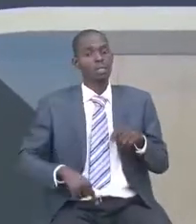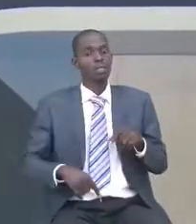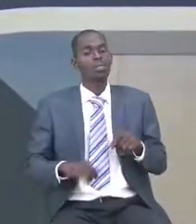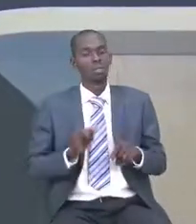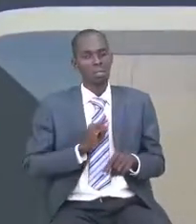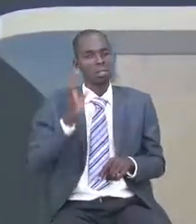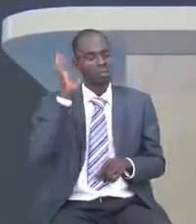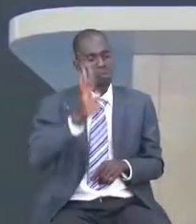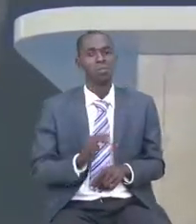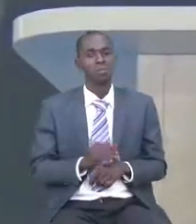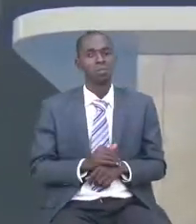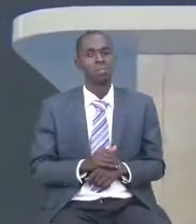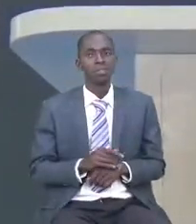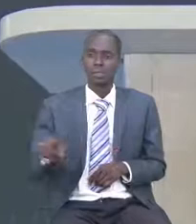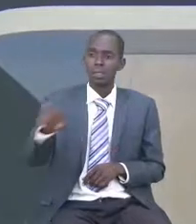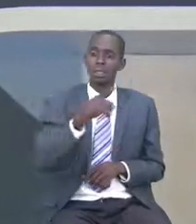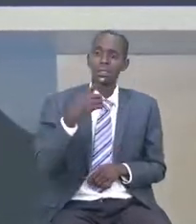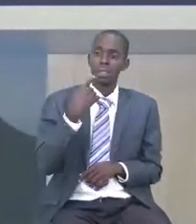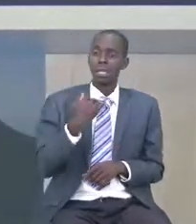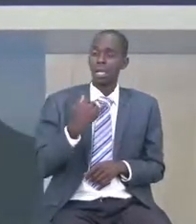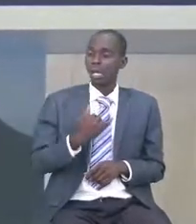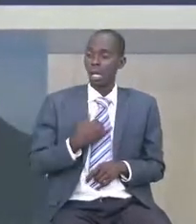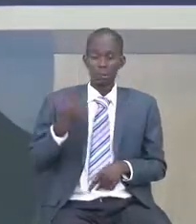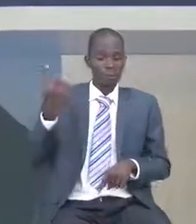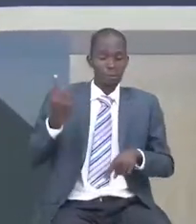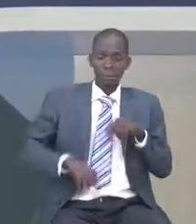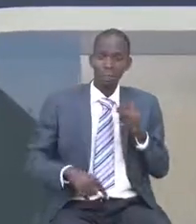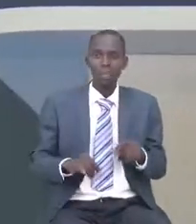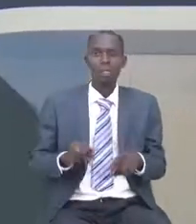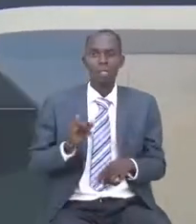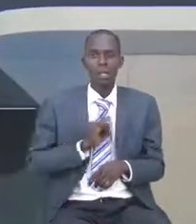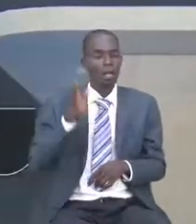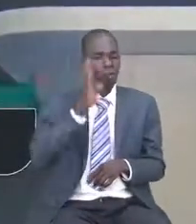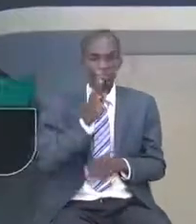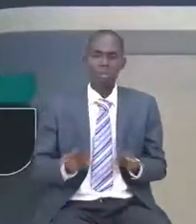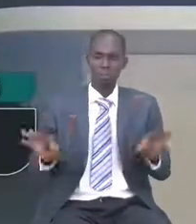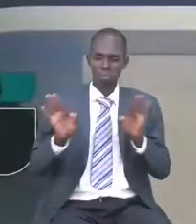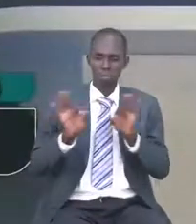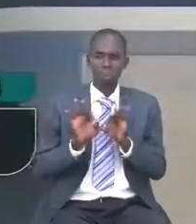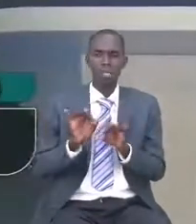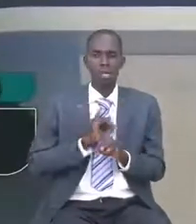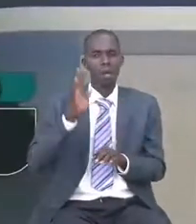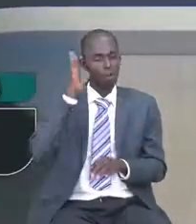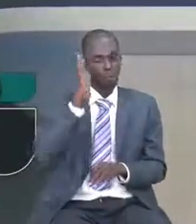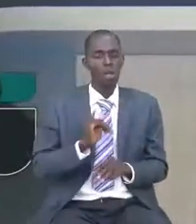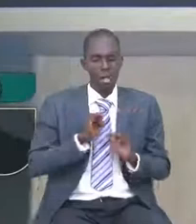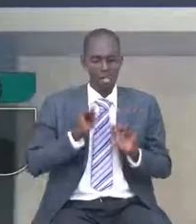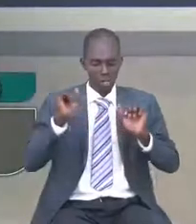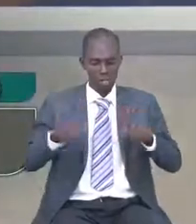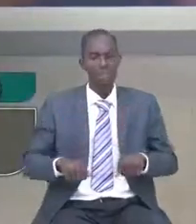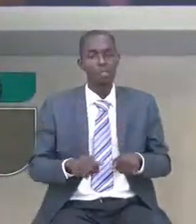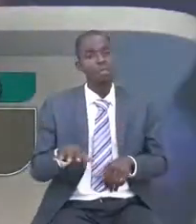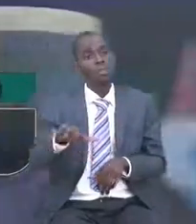le ferai. Ils ont dit, je ne peux pas, je serai important et je le ferai. Je peux. Ils ont